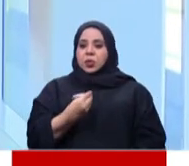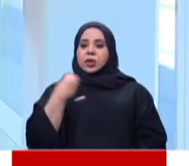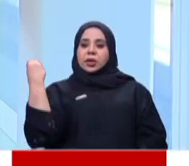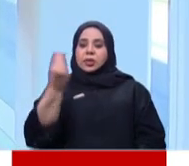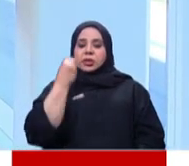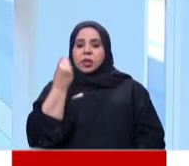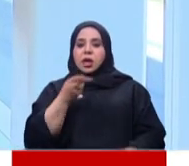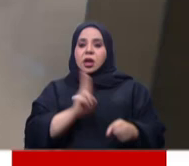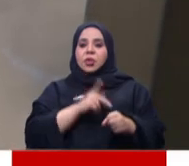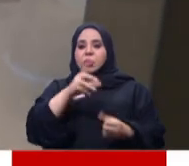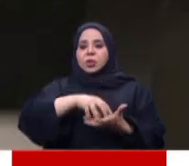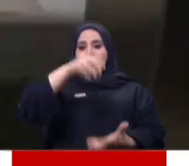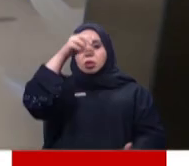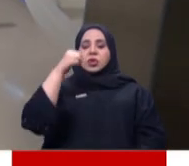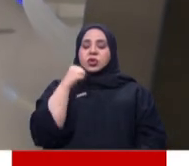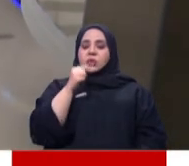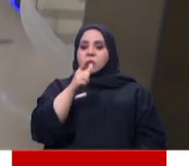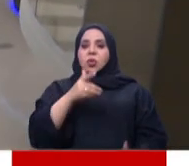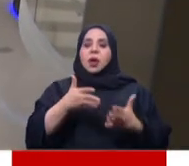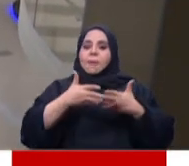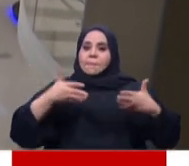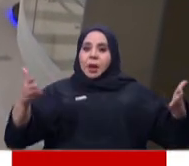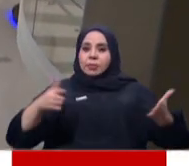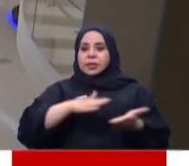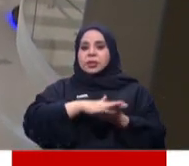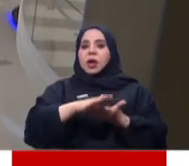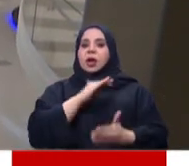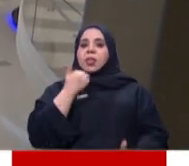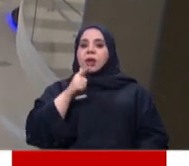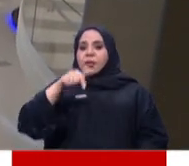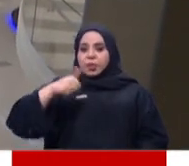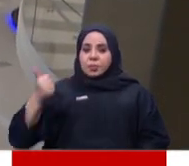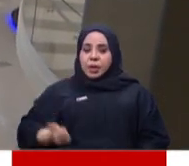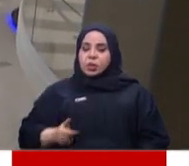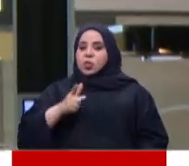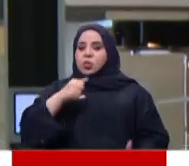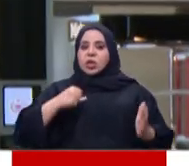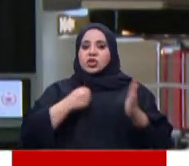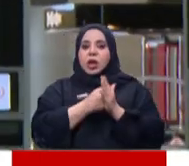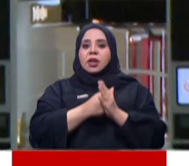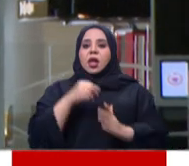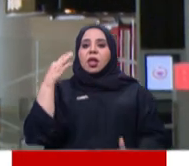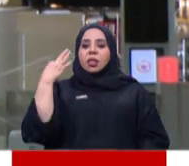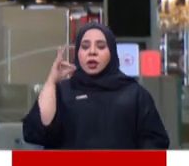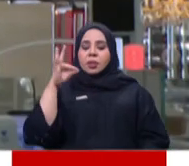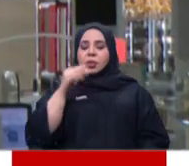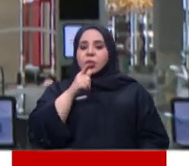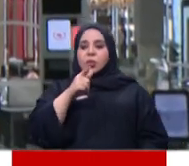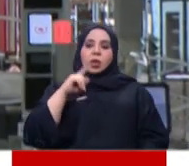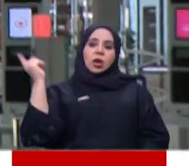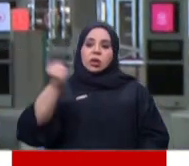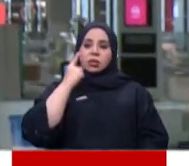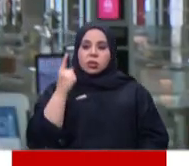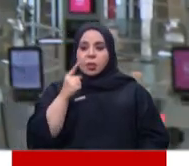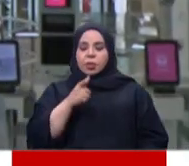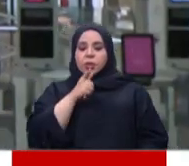مبنى المسافرين الجديد أضخم منشأة خضراء في مملكة البحرين تحصل على الشهادة الذهبية للريادة في مجال التصميم